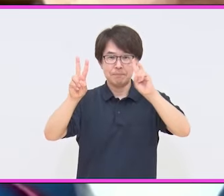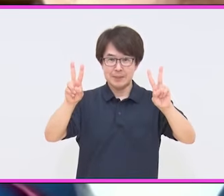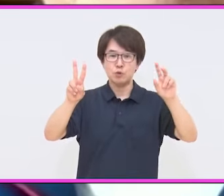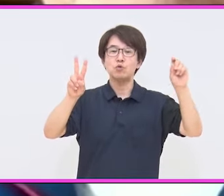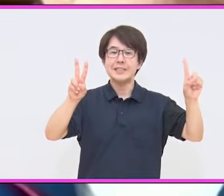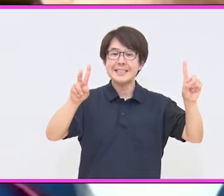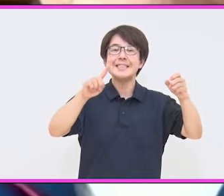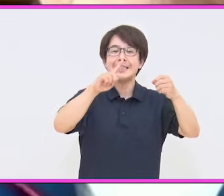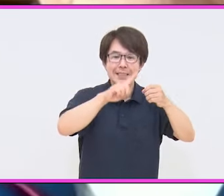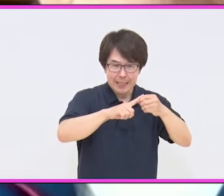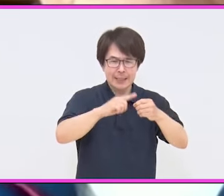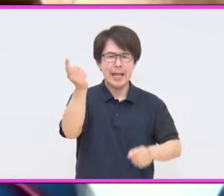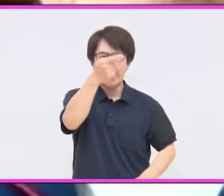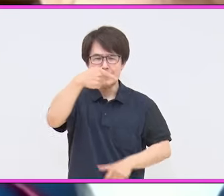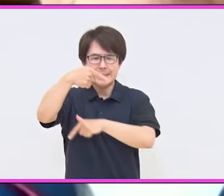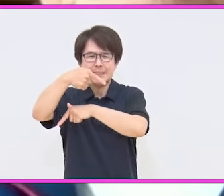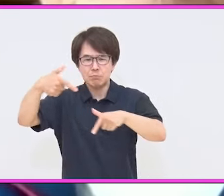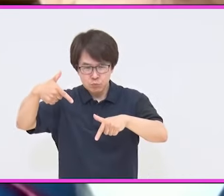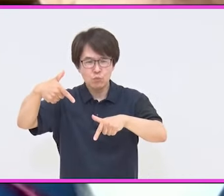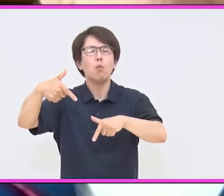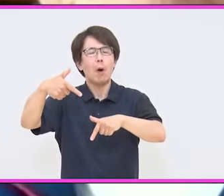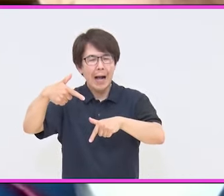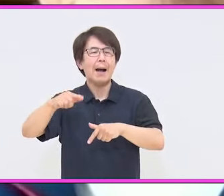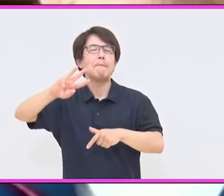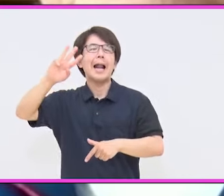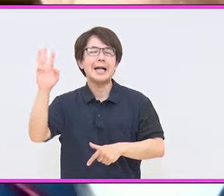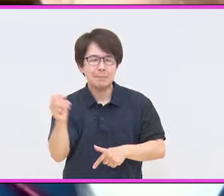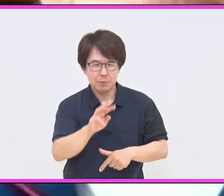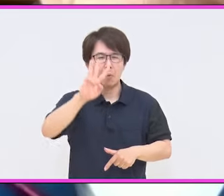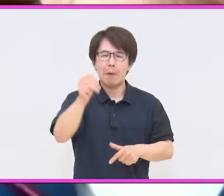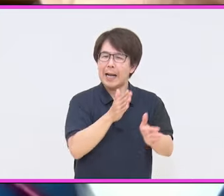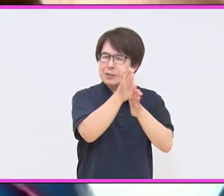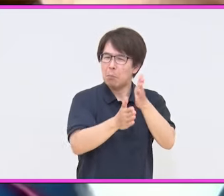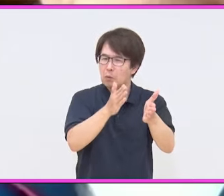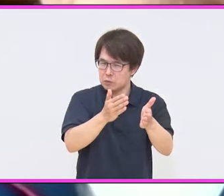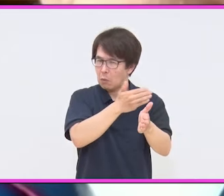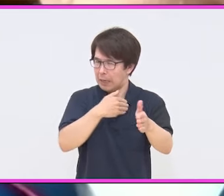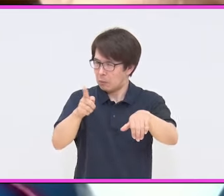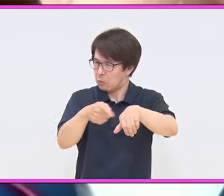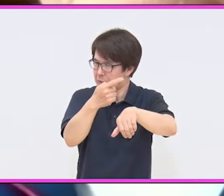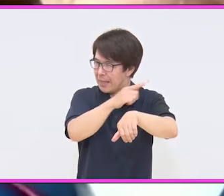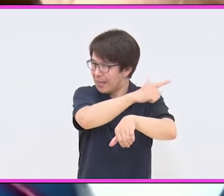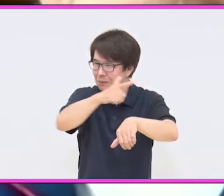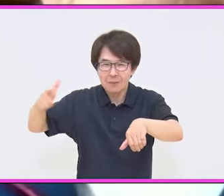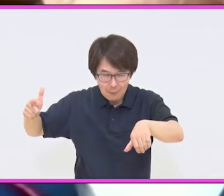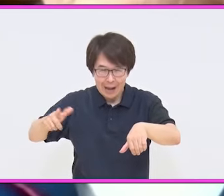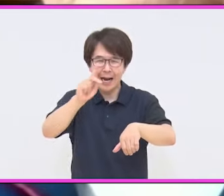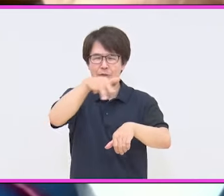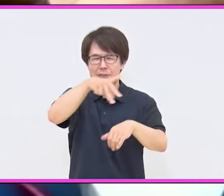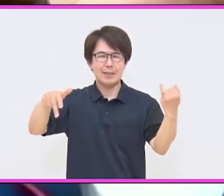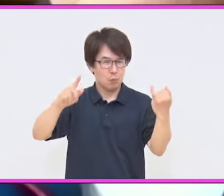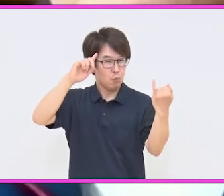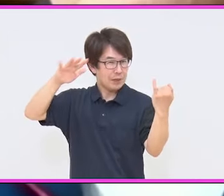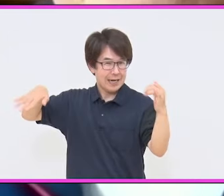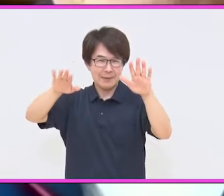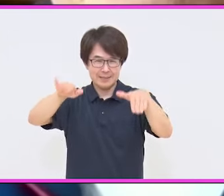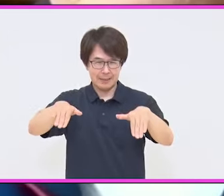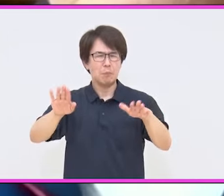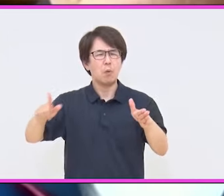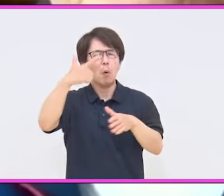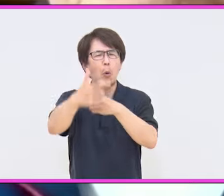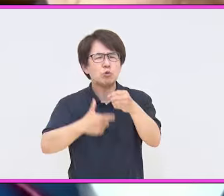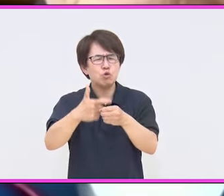第1部はパラリンピックとパラスポーツの歩みをカズ・ウォルトンさんと一緒に振り返りました。この60年近くで社